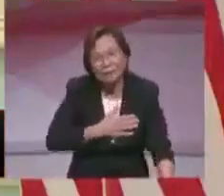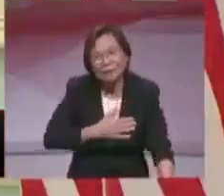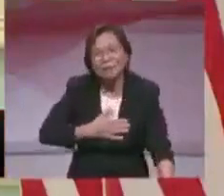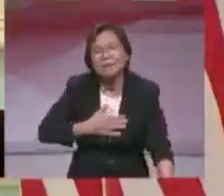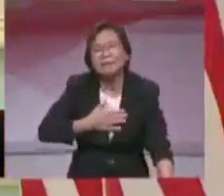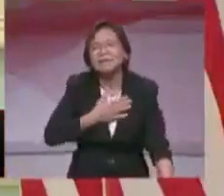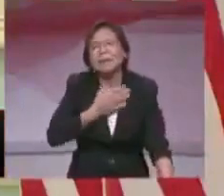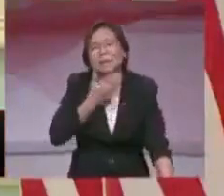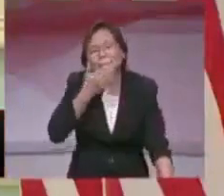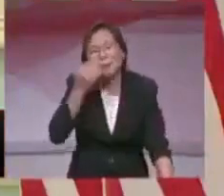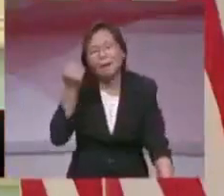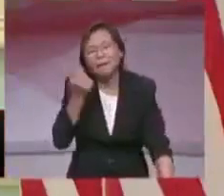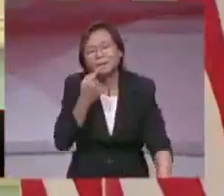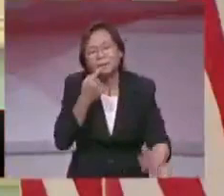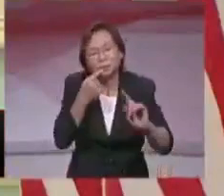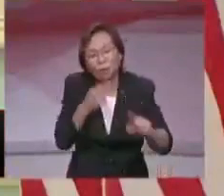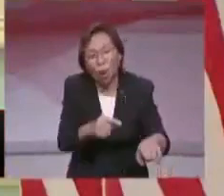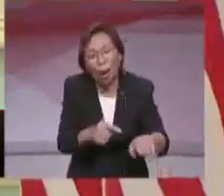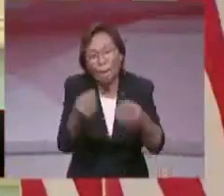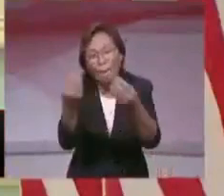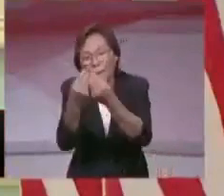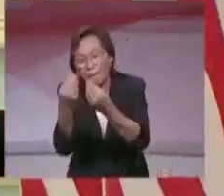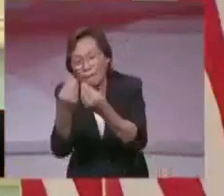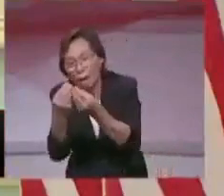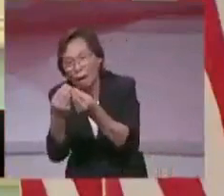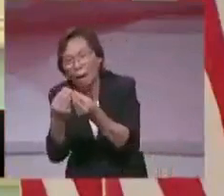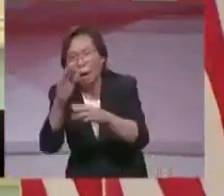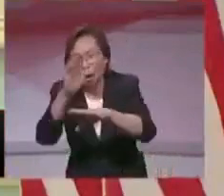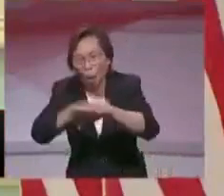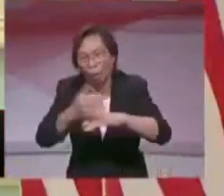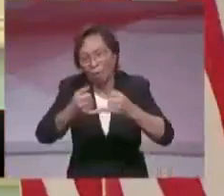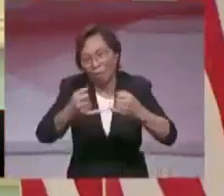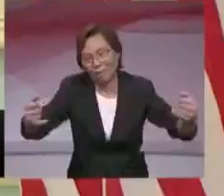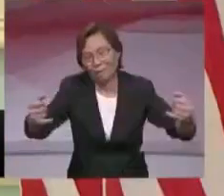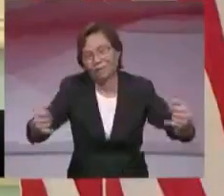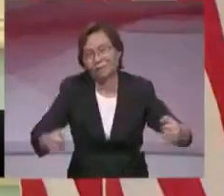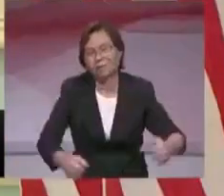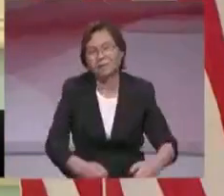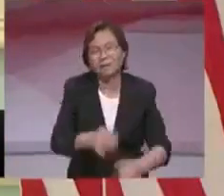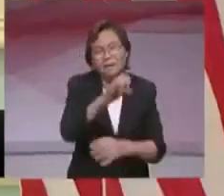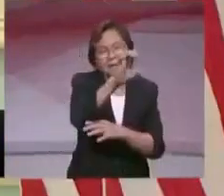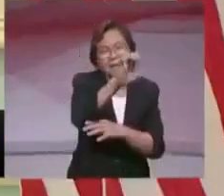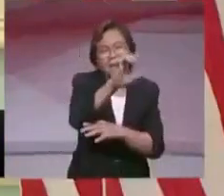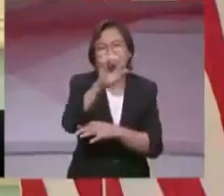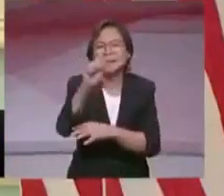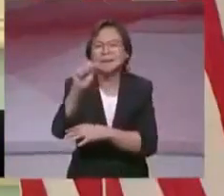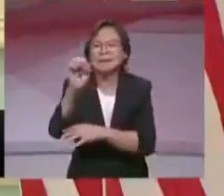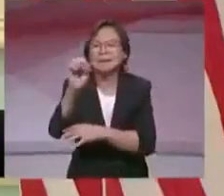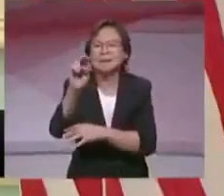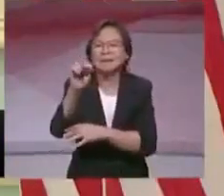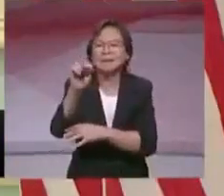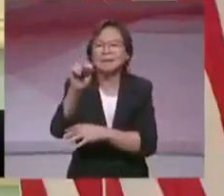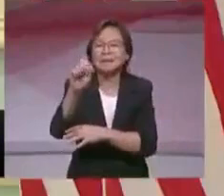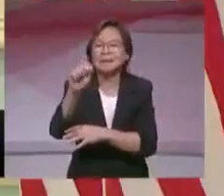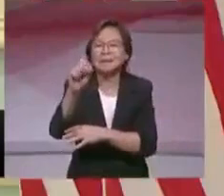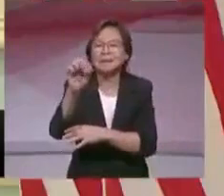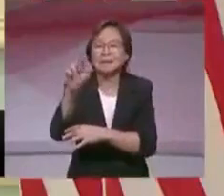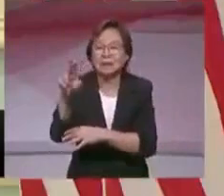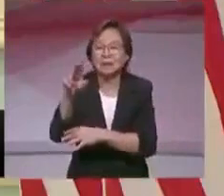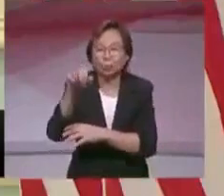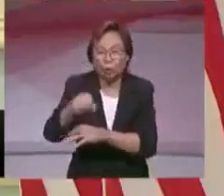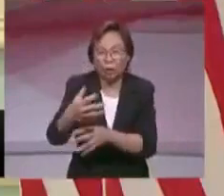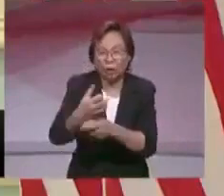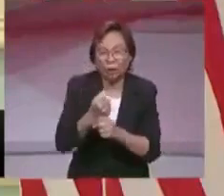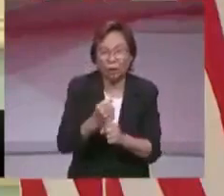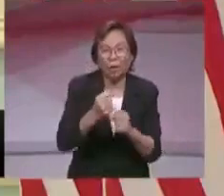buat menjawab bancian kita secara online. Pautan e-census boleh dicapai